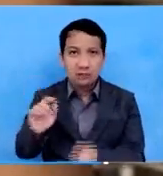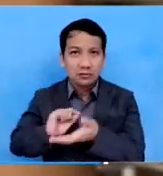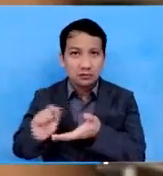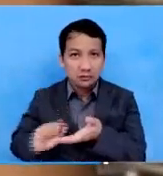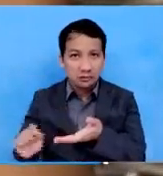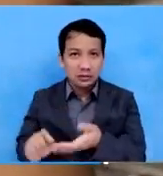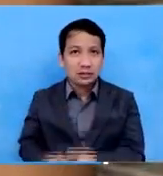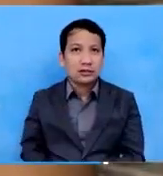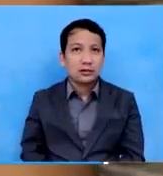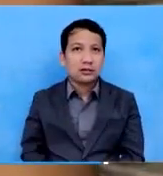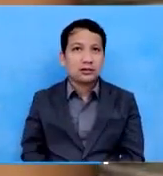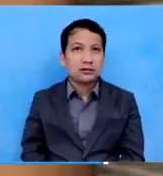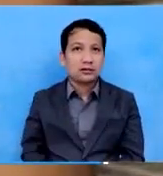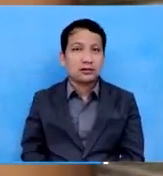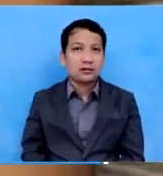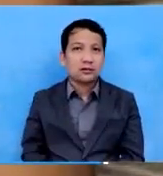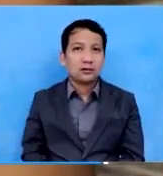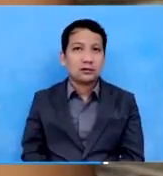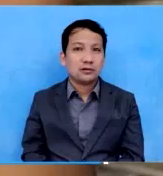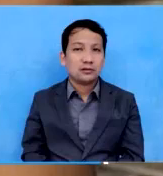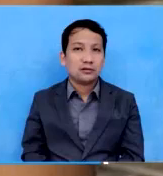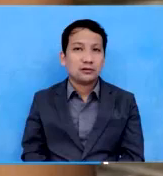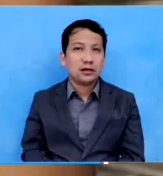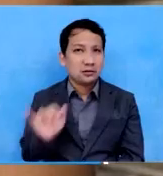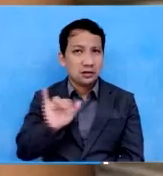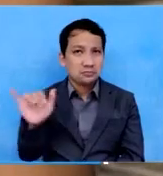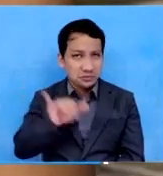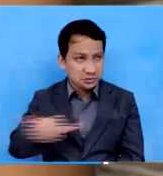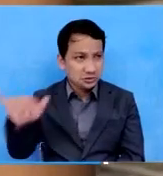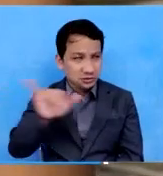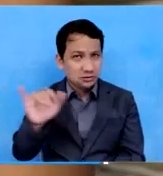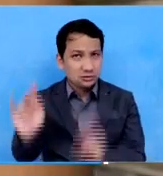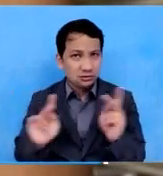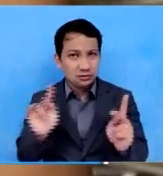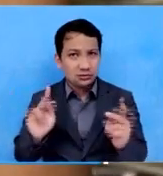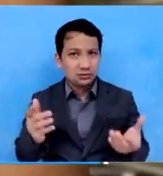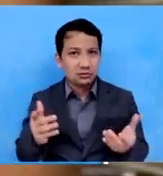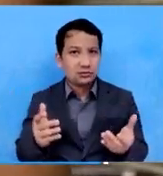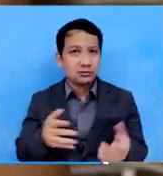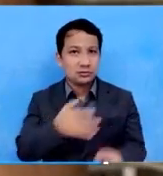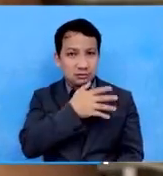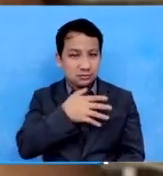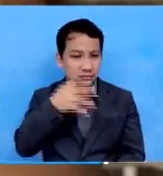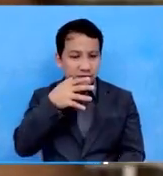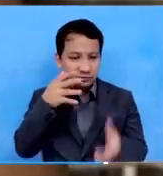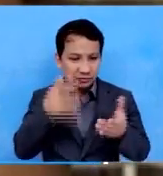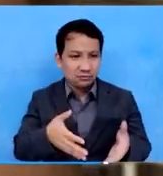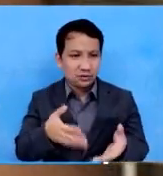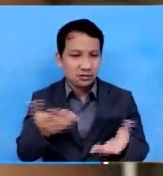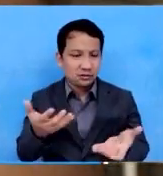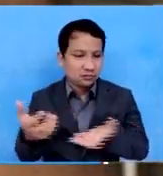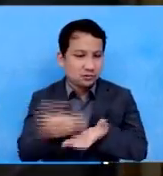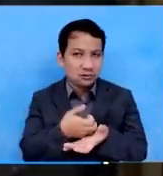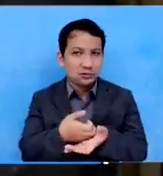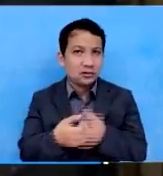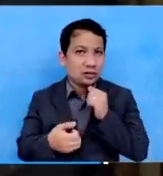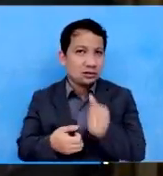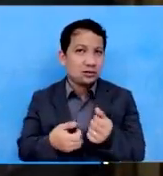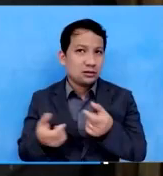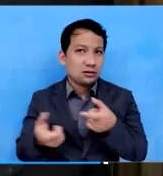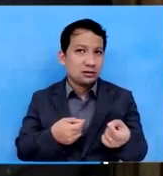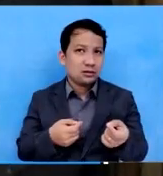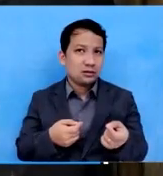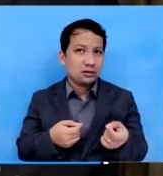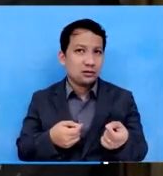Mm-hmm. Tarong bukas sa mga tao dito. Kaya ako'y ganito lang, magsasaka lang talaga. Tutusin po, hindi ko po ano